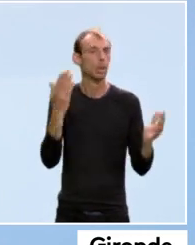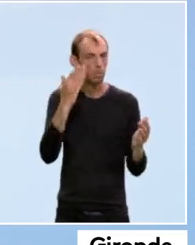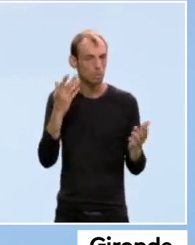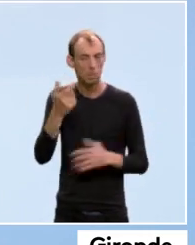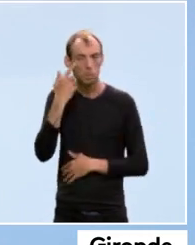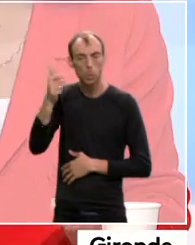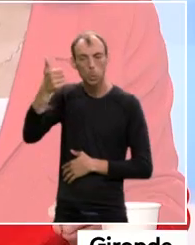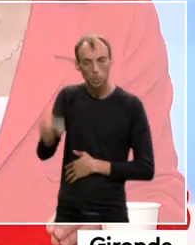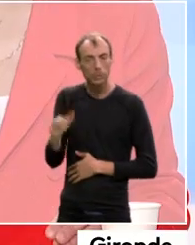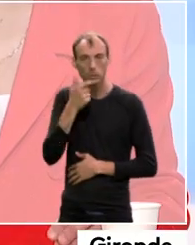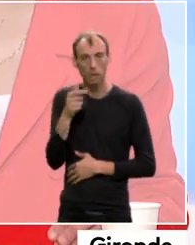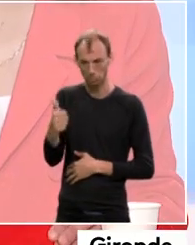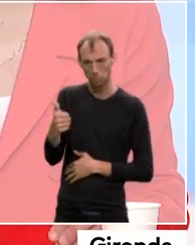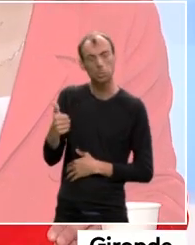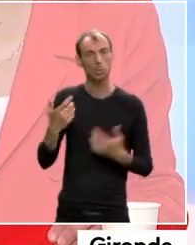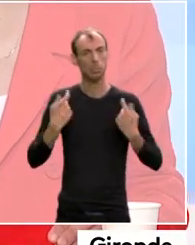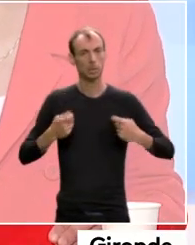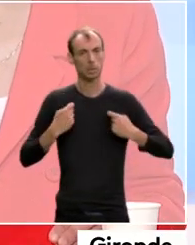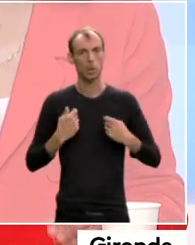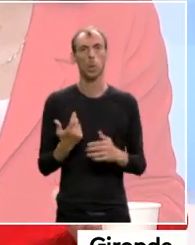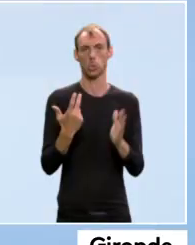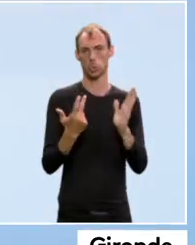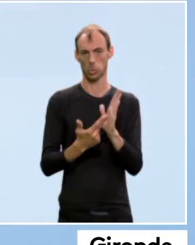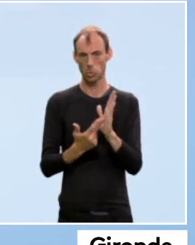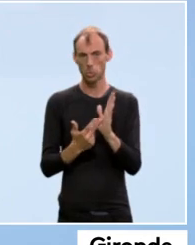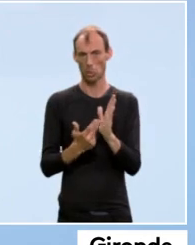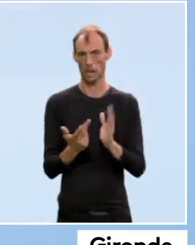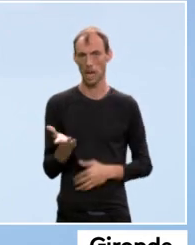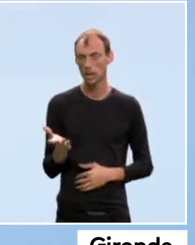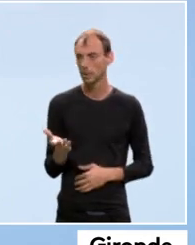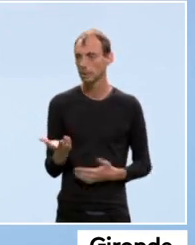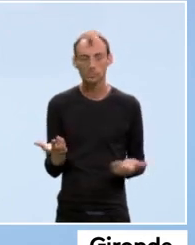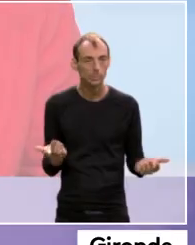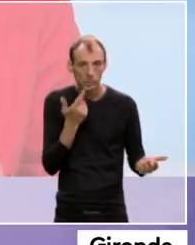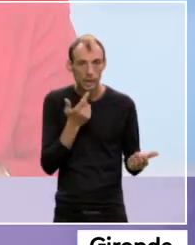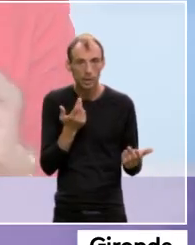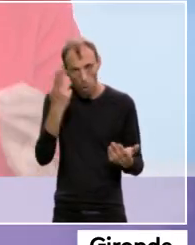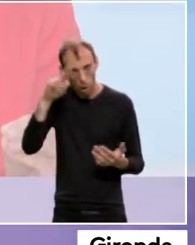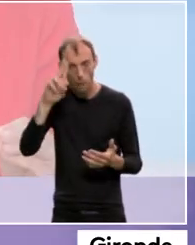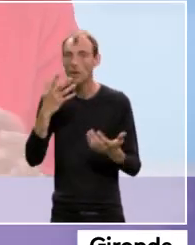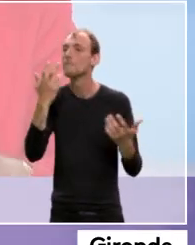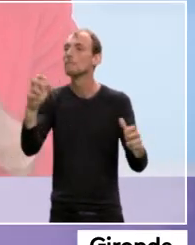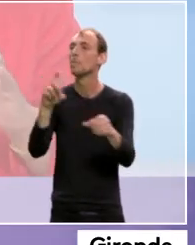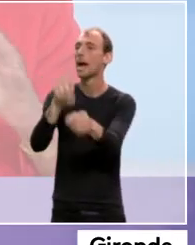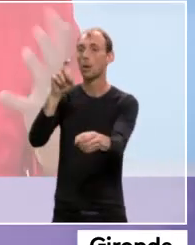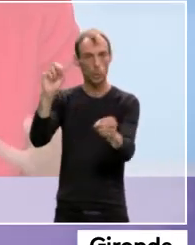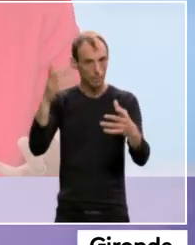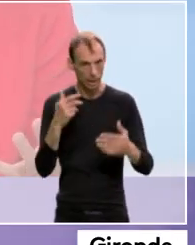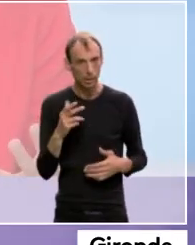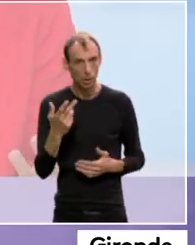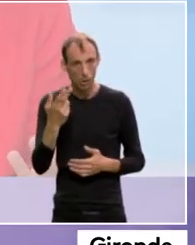dépenses mais vous pensez vous me dites on va pas quitter l'Europe mais c'est l'Europe monsieur qui va vous quitter dans ces conditions-là c'est absolument pas